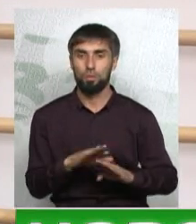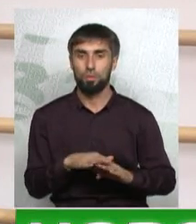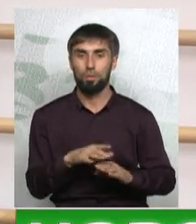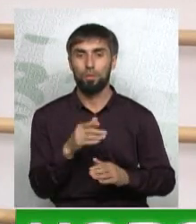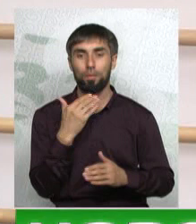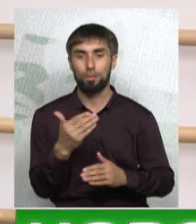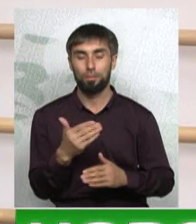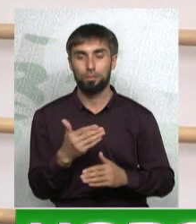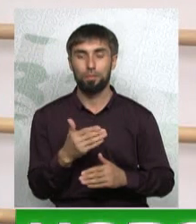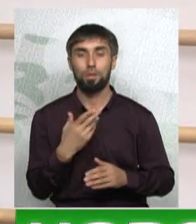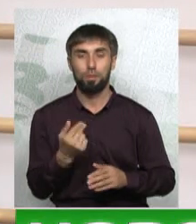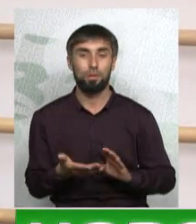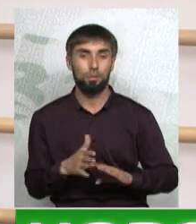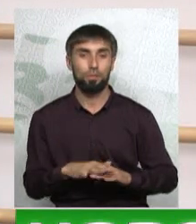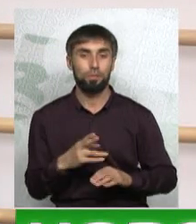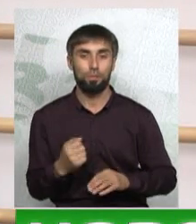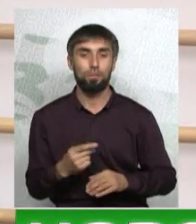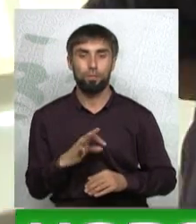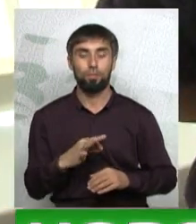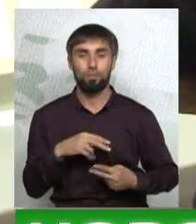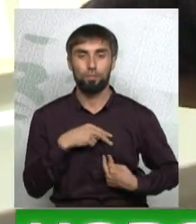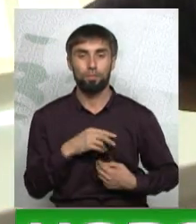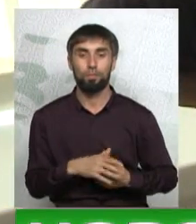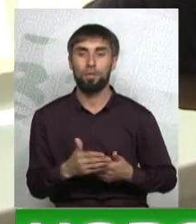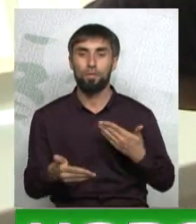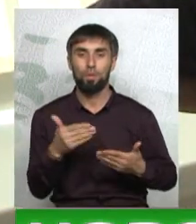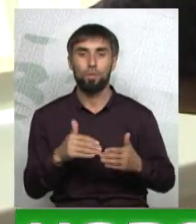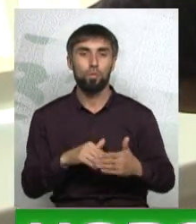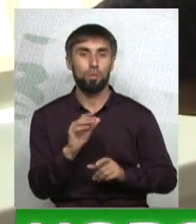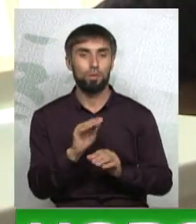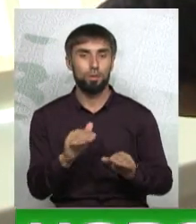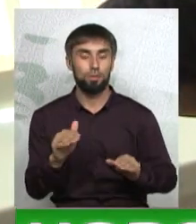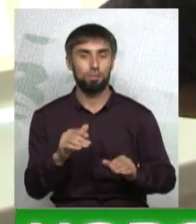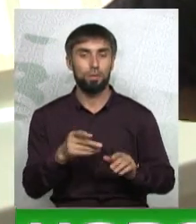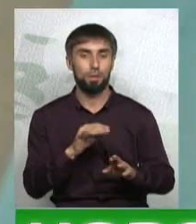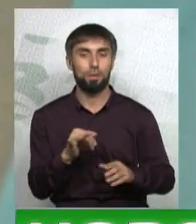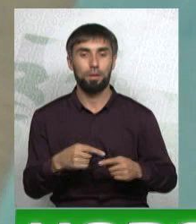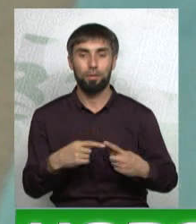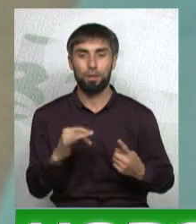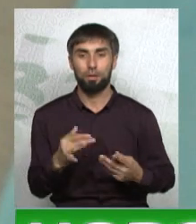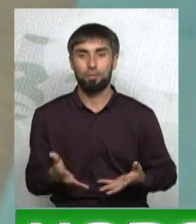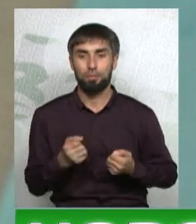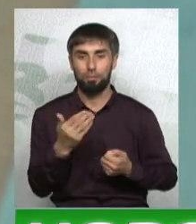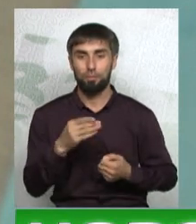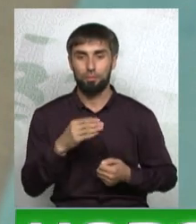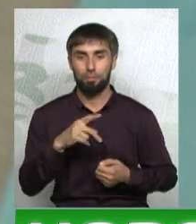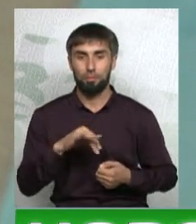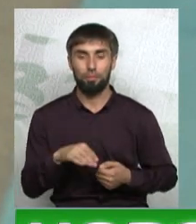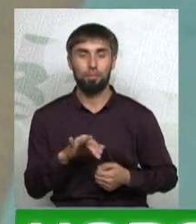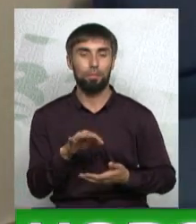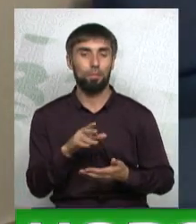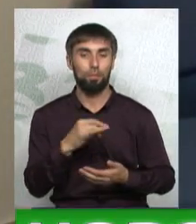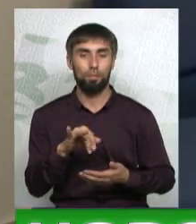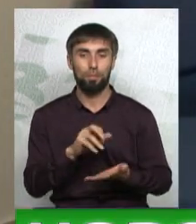16:00. Ну, тяжелое, можно сказать. Мы трудимся. Выявить одаренных детей, развить и поддержать их таланты. Помимо профильных